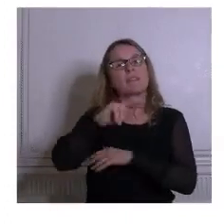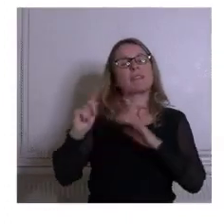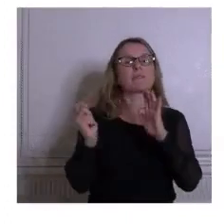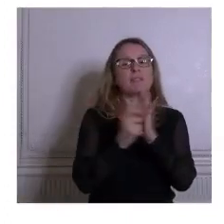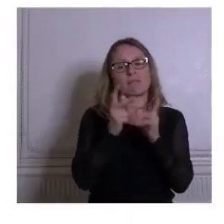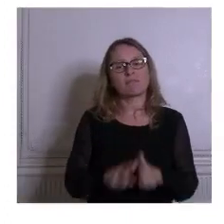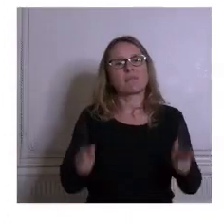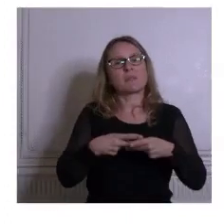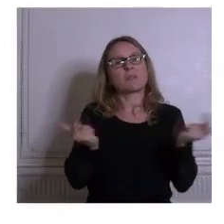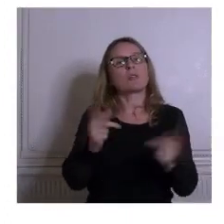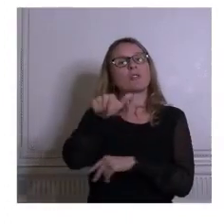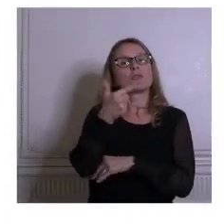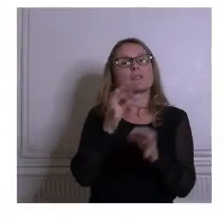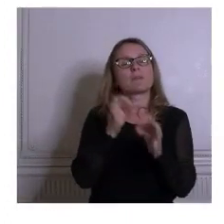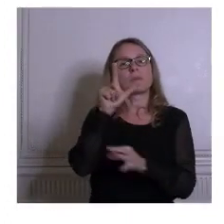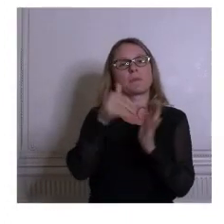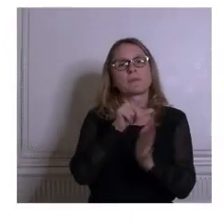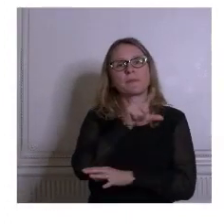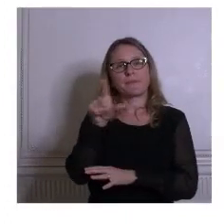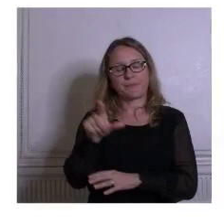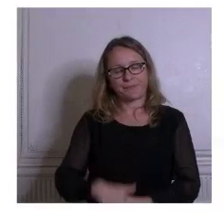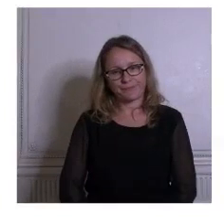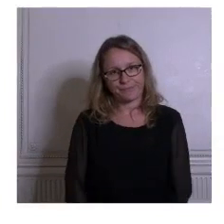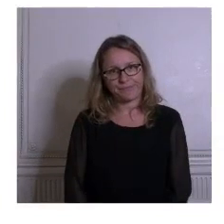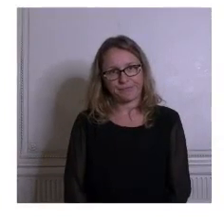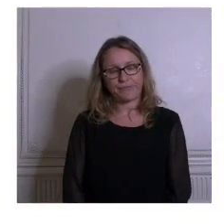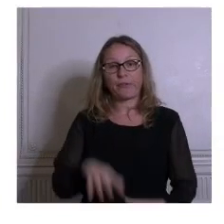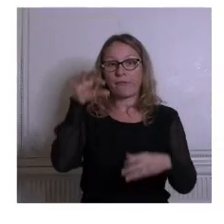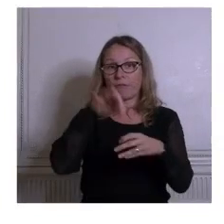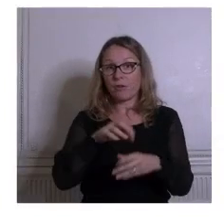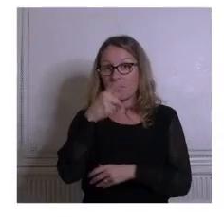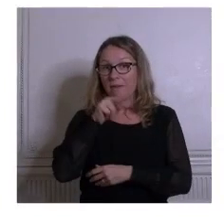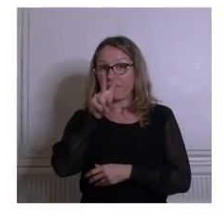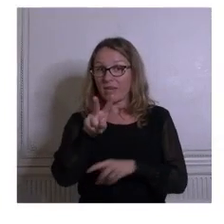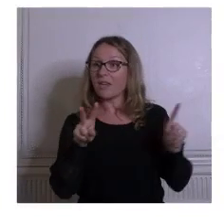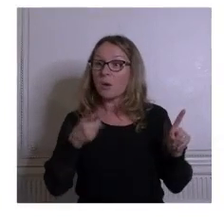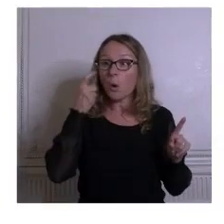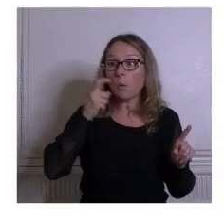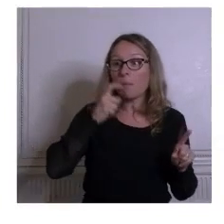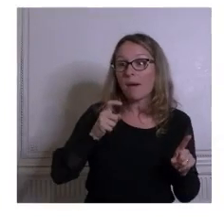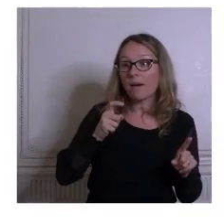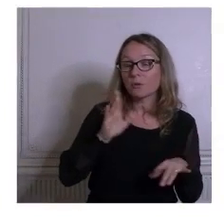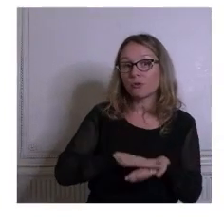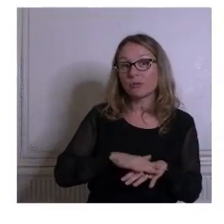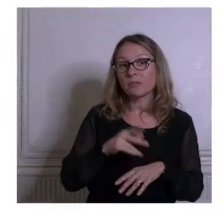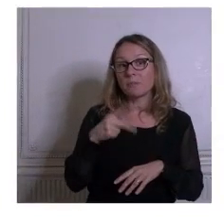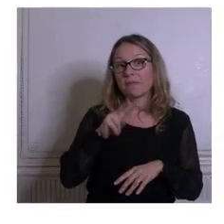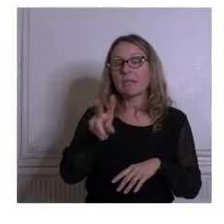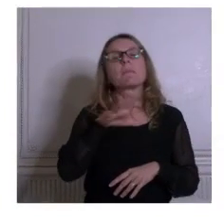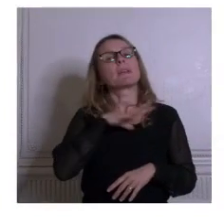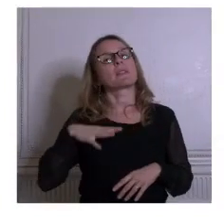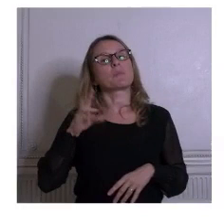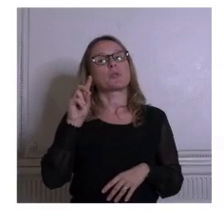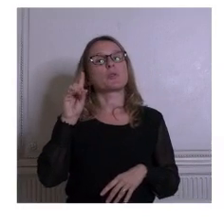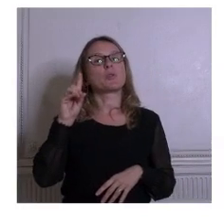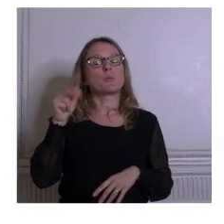décennies. Vous savez, mon cher collègue, je vous entendais dire, ça paraît tellement évident que la Médocine soit ouverte aujourd'hui que ça fait 75 ans qu'elle est fermée. Donc